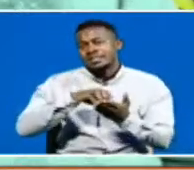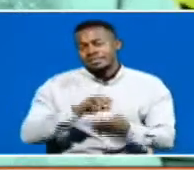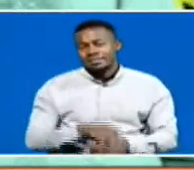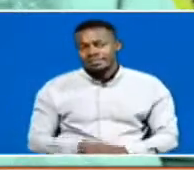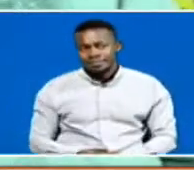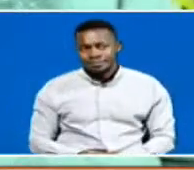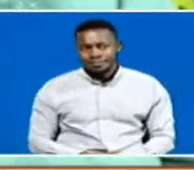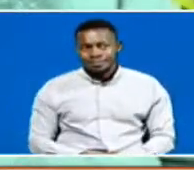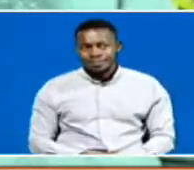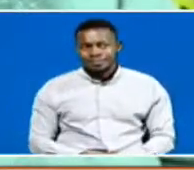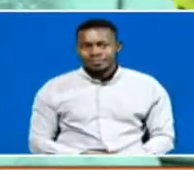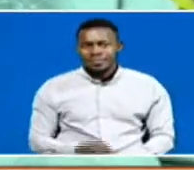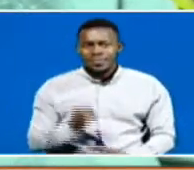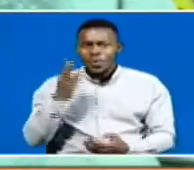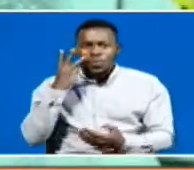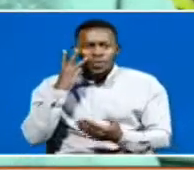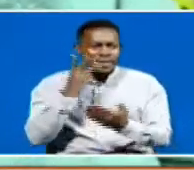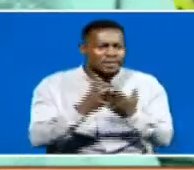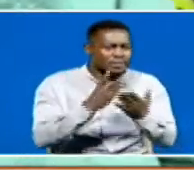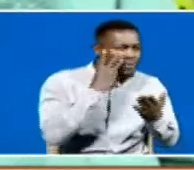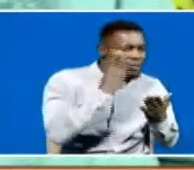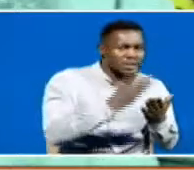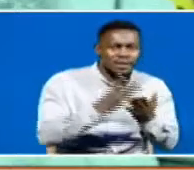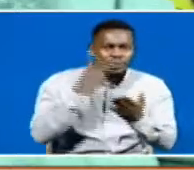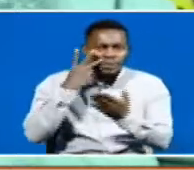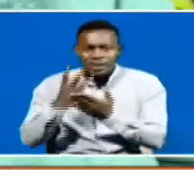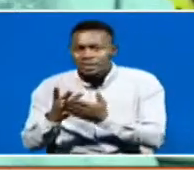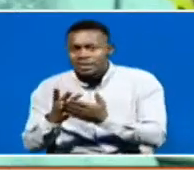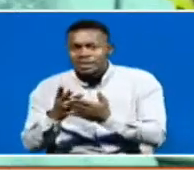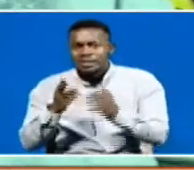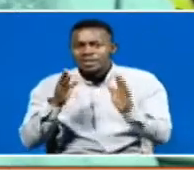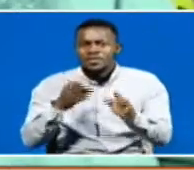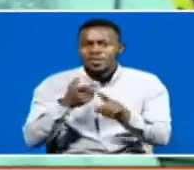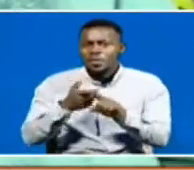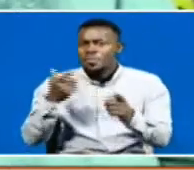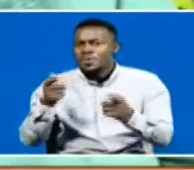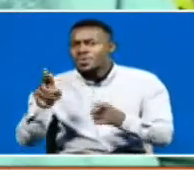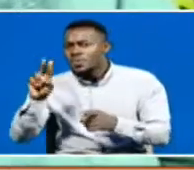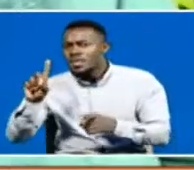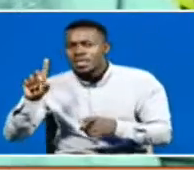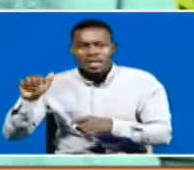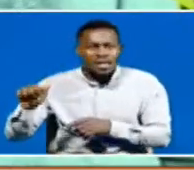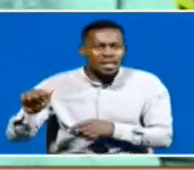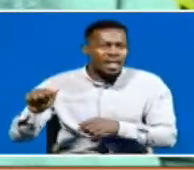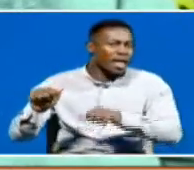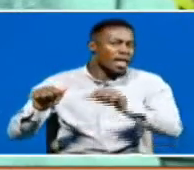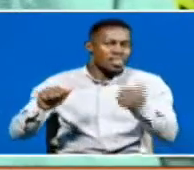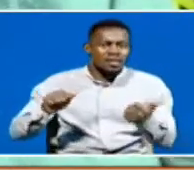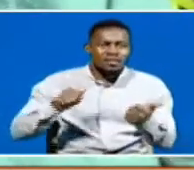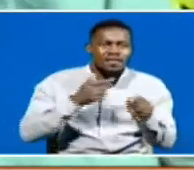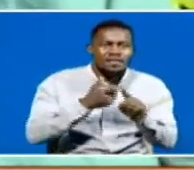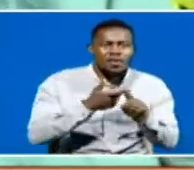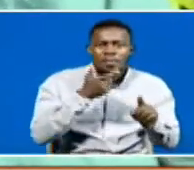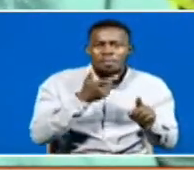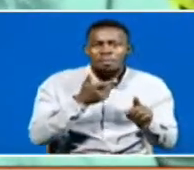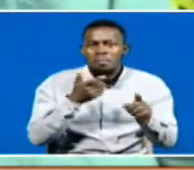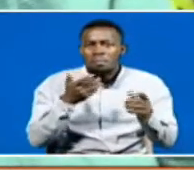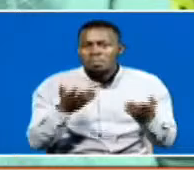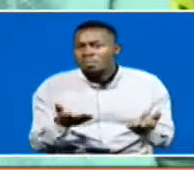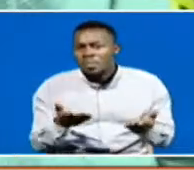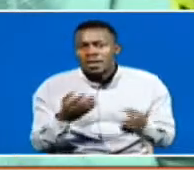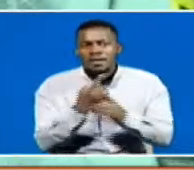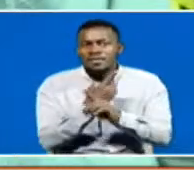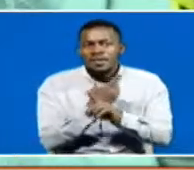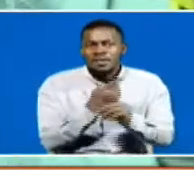know them. They were all from some were KVDA. I never met